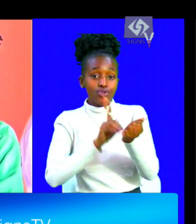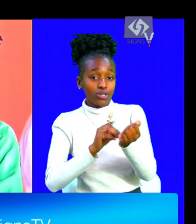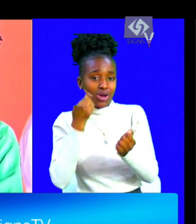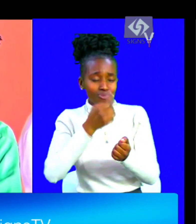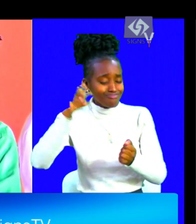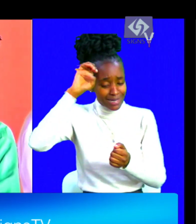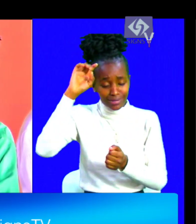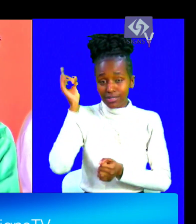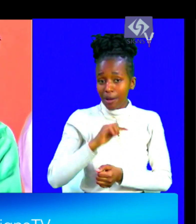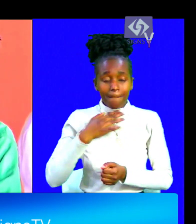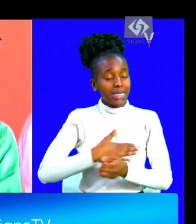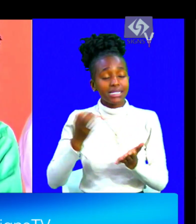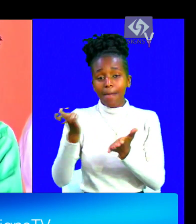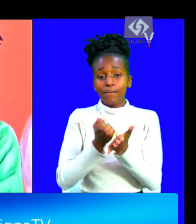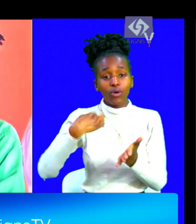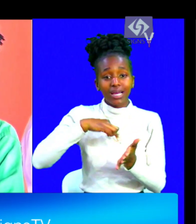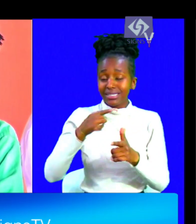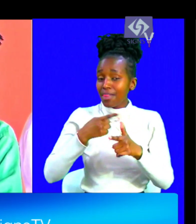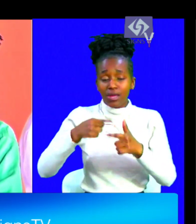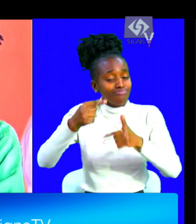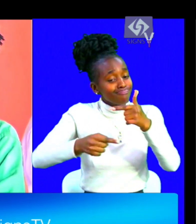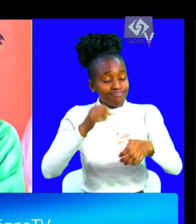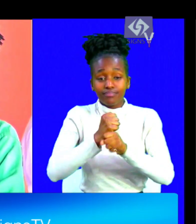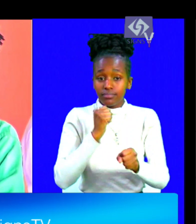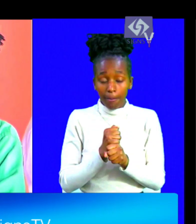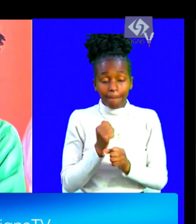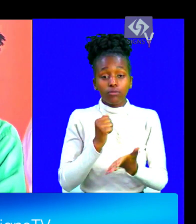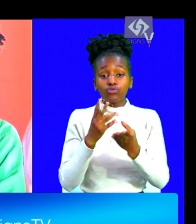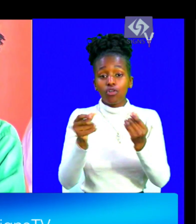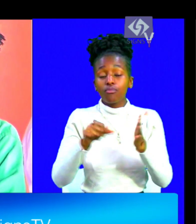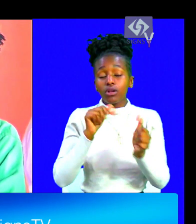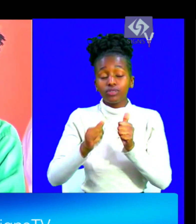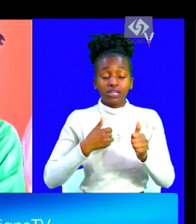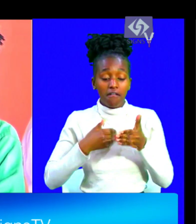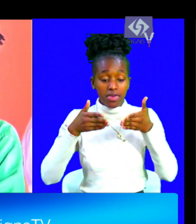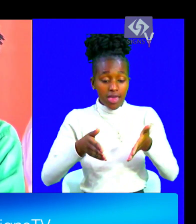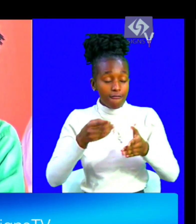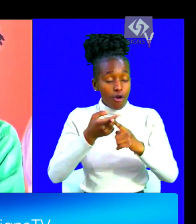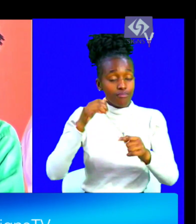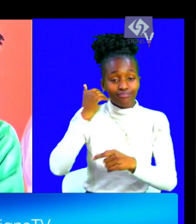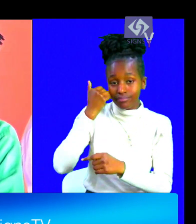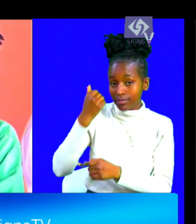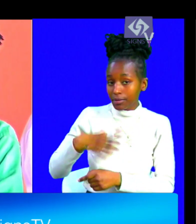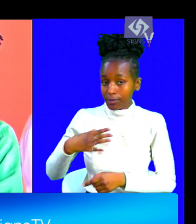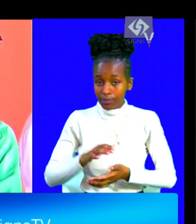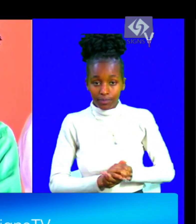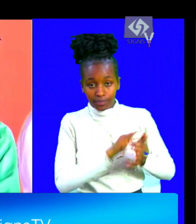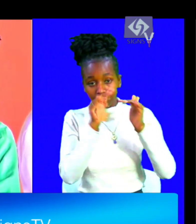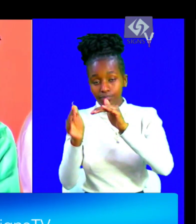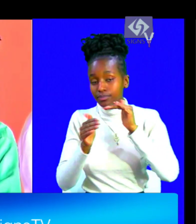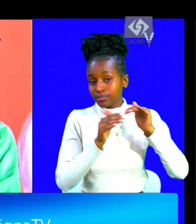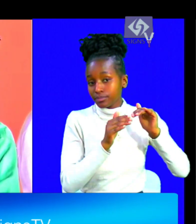tuajiriwe sisi wenyewe, tujifanyie kazi huku kwetu, tutibu wagonjwa wetu. Jambo hilo lingine ni hakuna